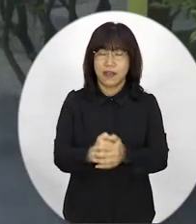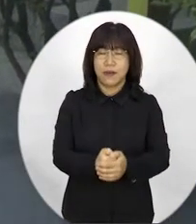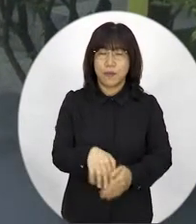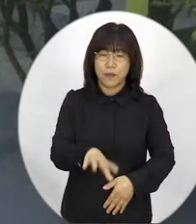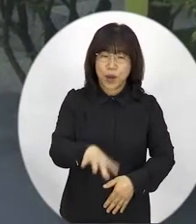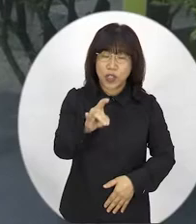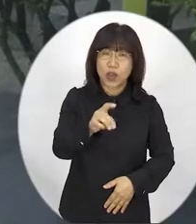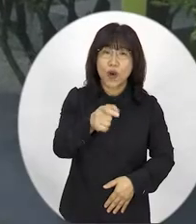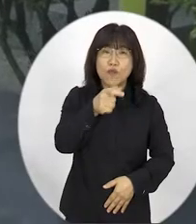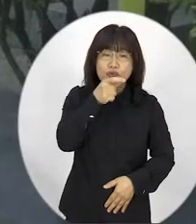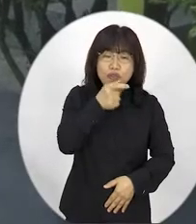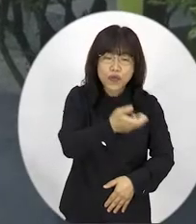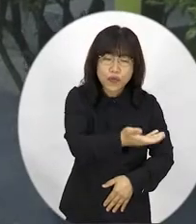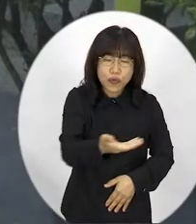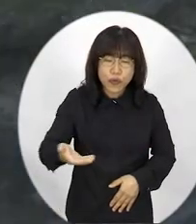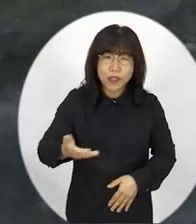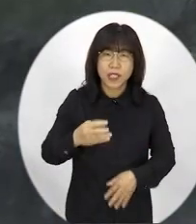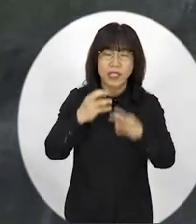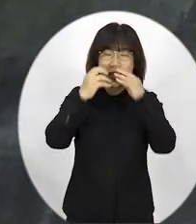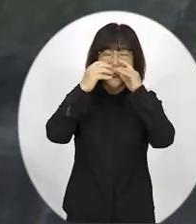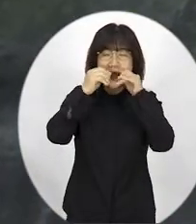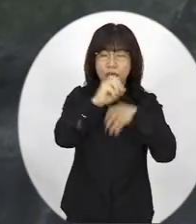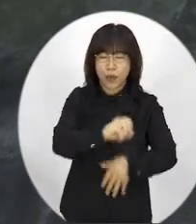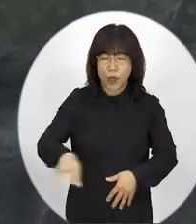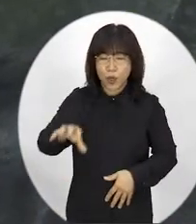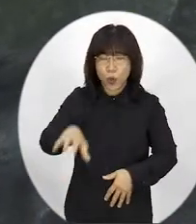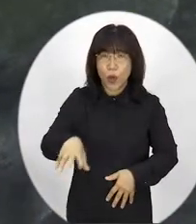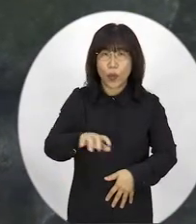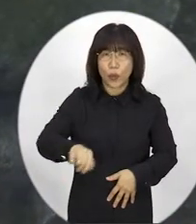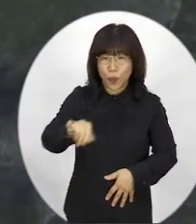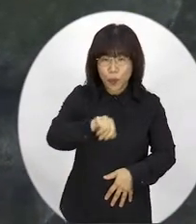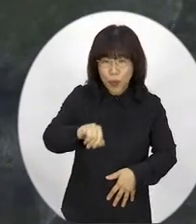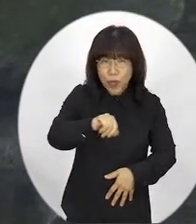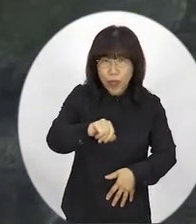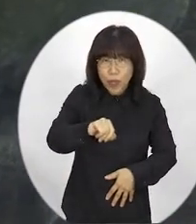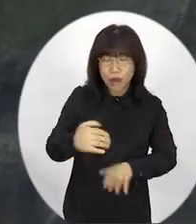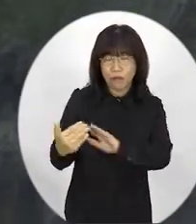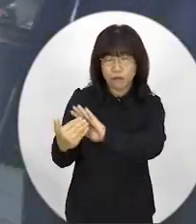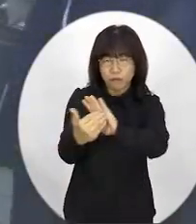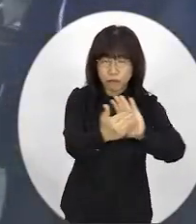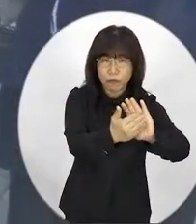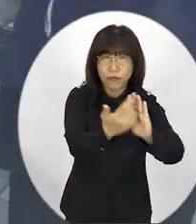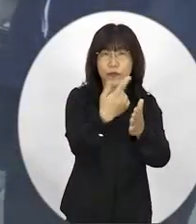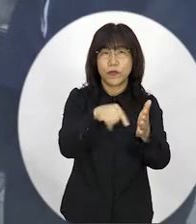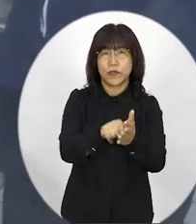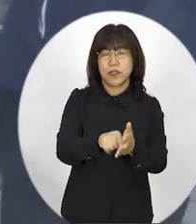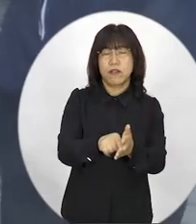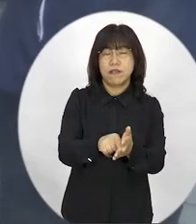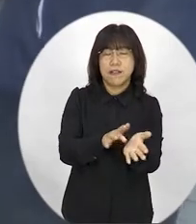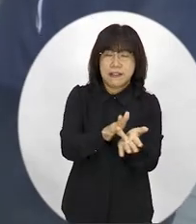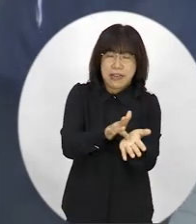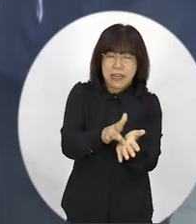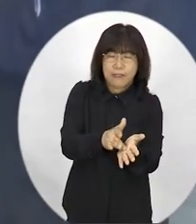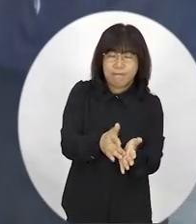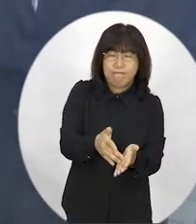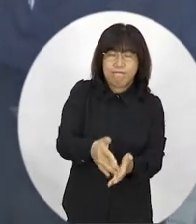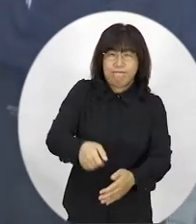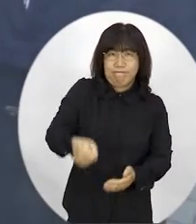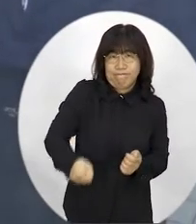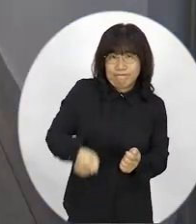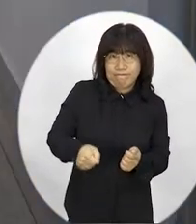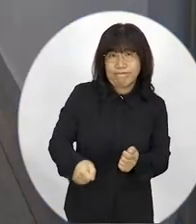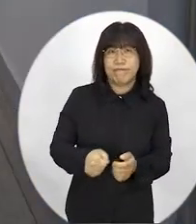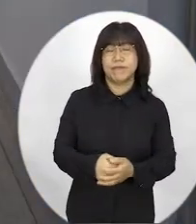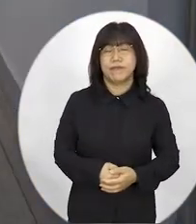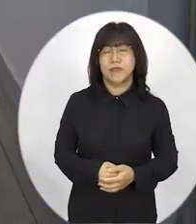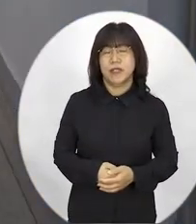먼저 유수지, 쓰레기처리장 등 해충 주요 서식지에 주기적으로 방역활동을 실시하고 복지시설 경로당과 같은